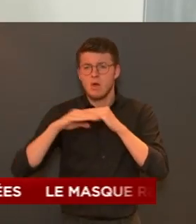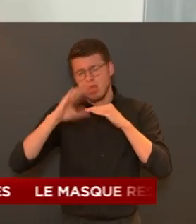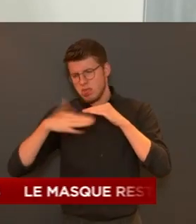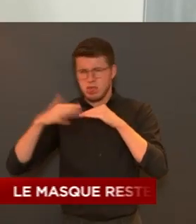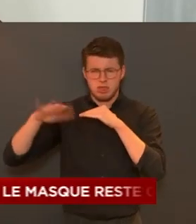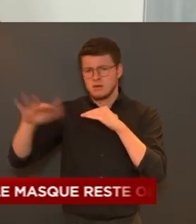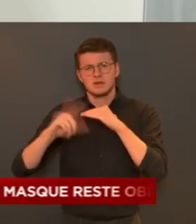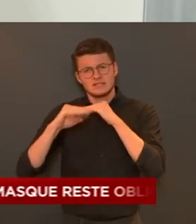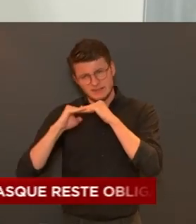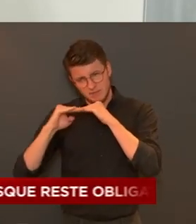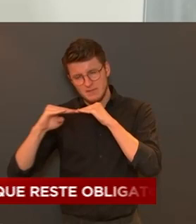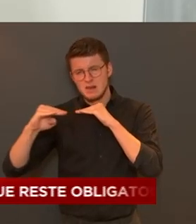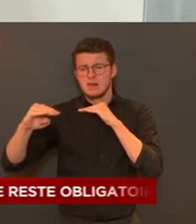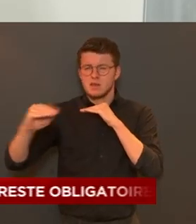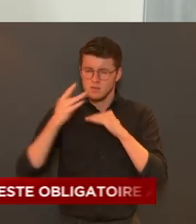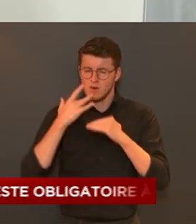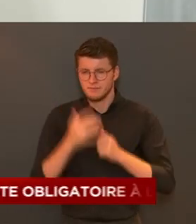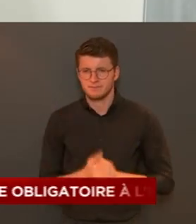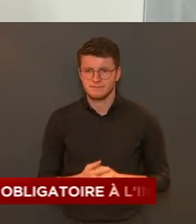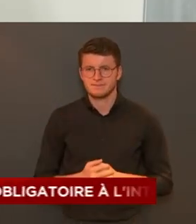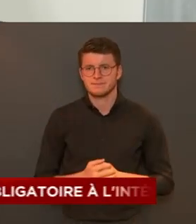La stabilité est vraiment très importante.